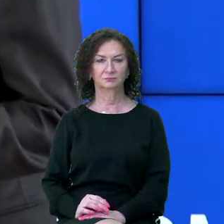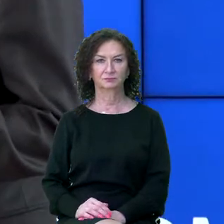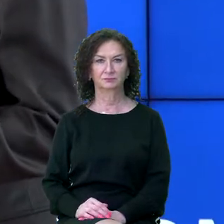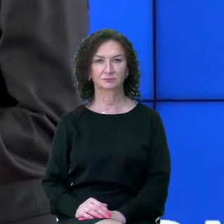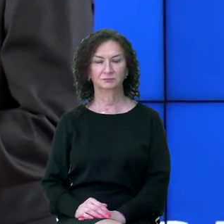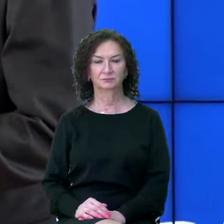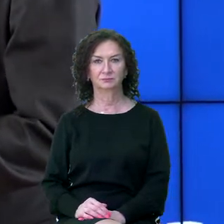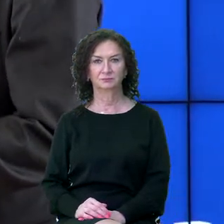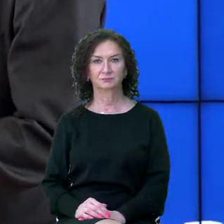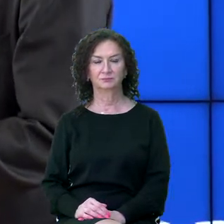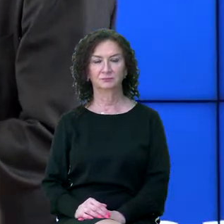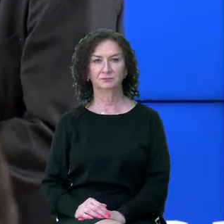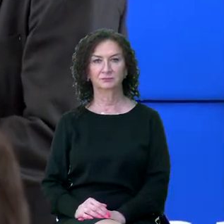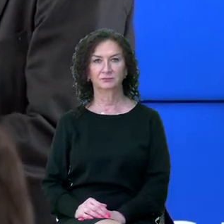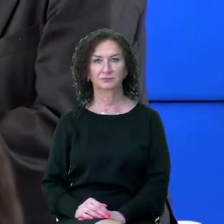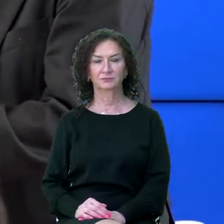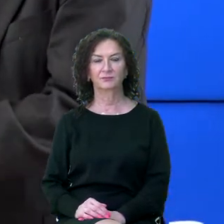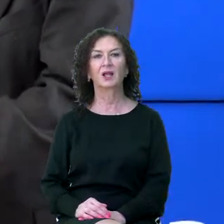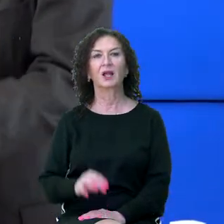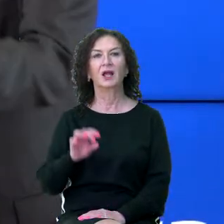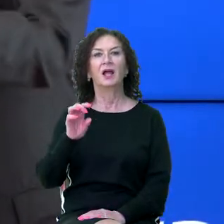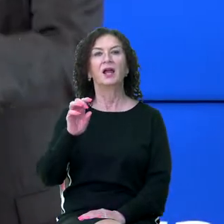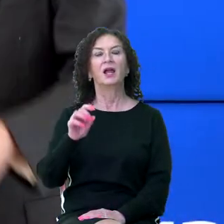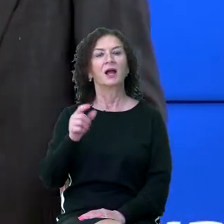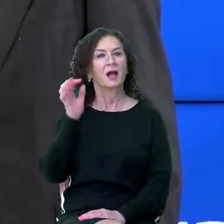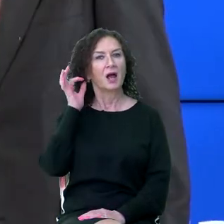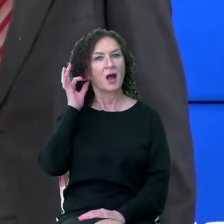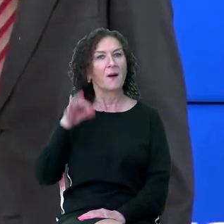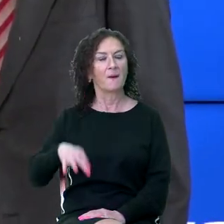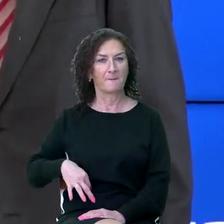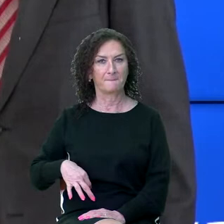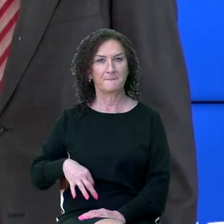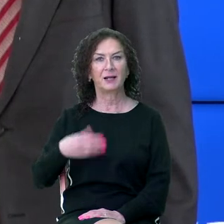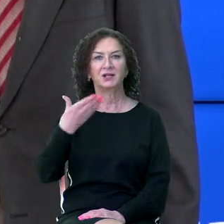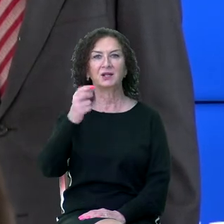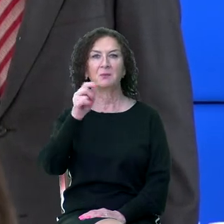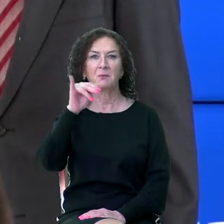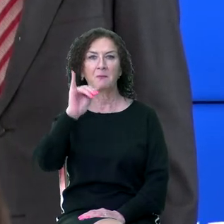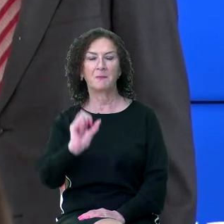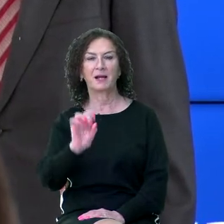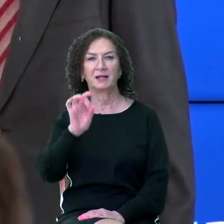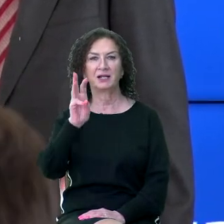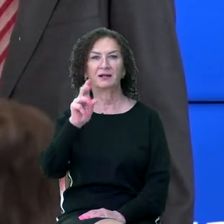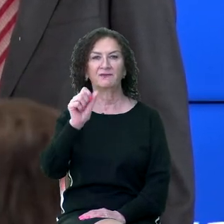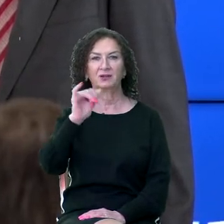Pani profesor Maria Gintoft-Jankowicz, założycielka i pierwsza dyrektor Krajowej Szkoły w latach